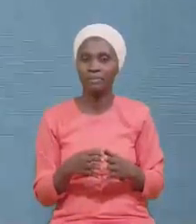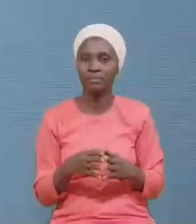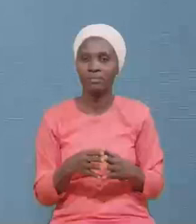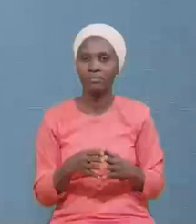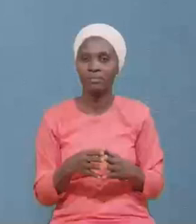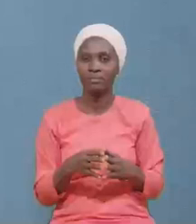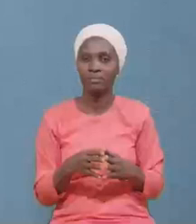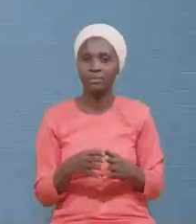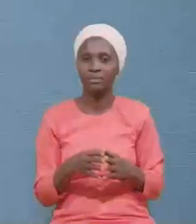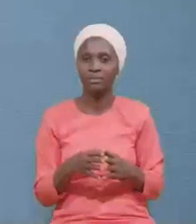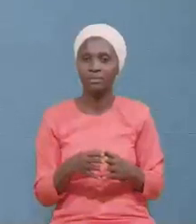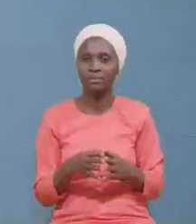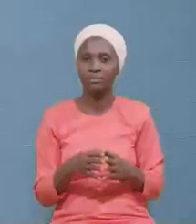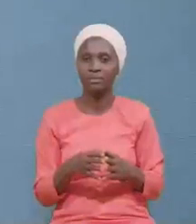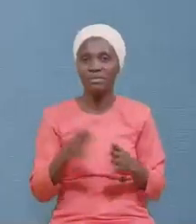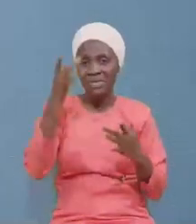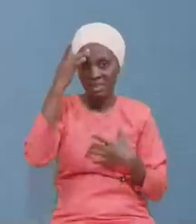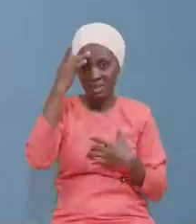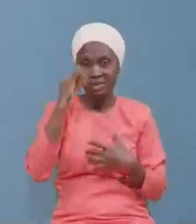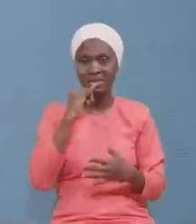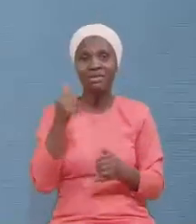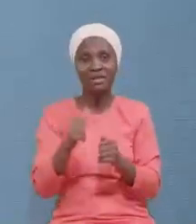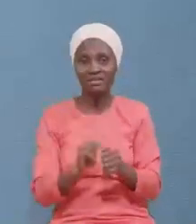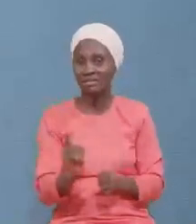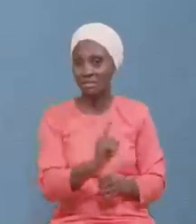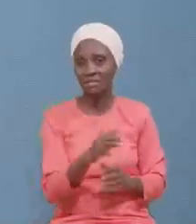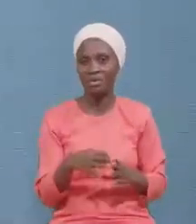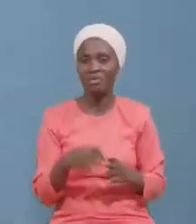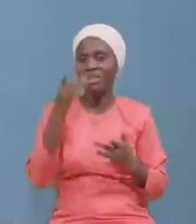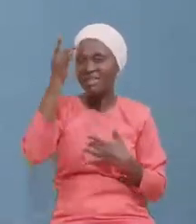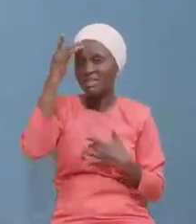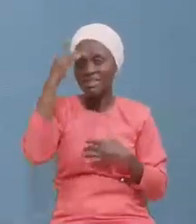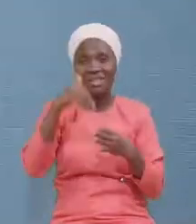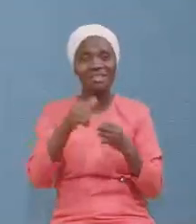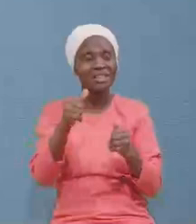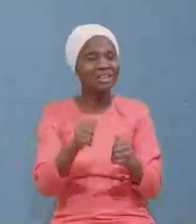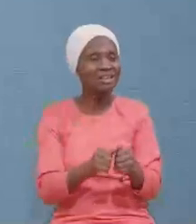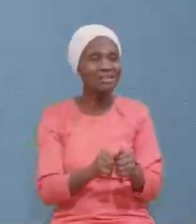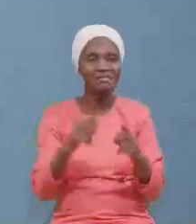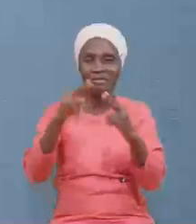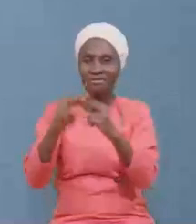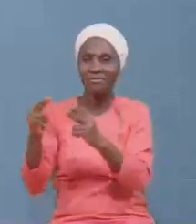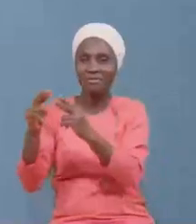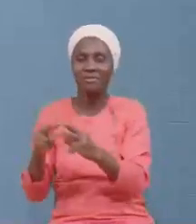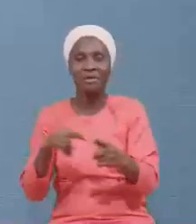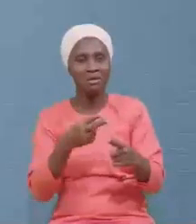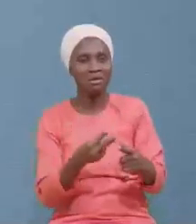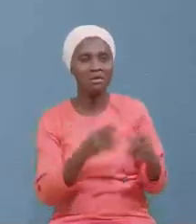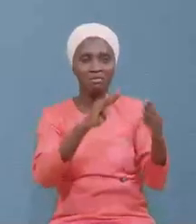Il y a des maladies partout. Des maladies dans chaque village et dans chaque ville.